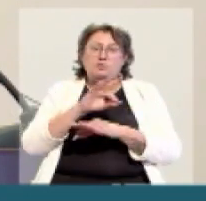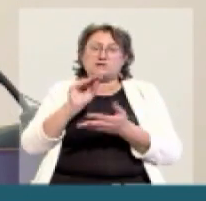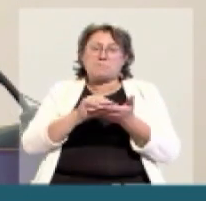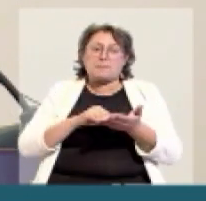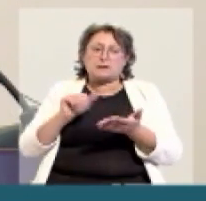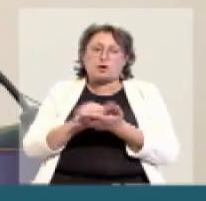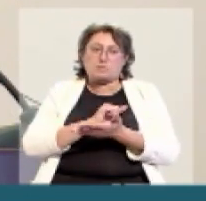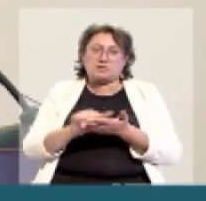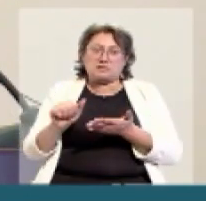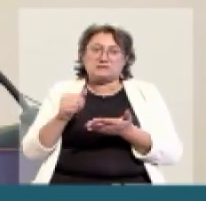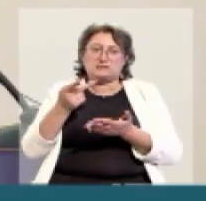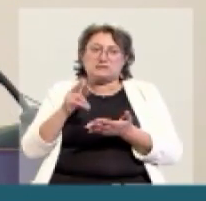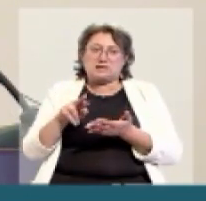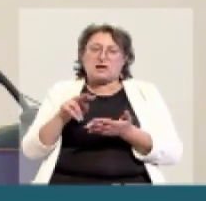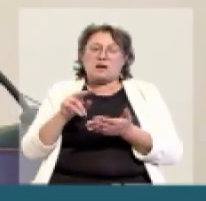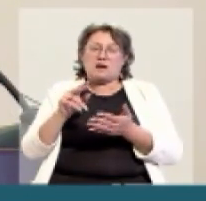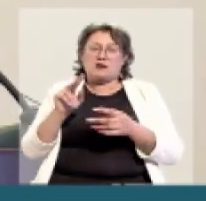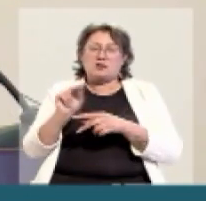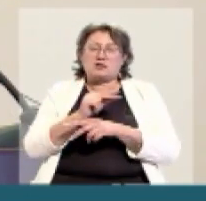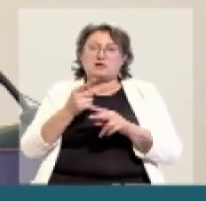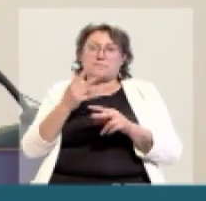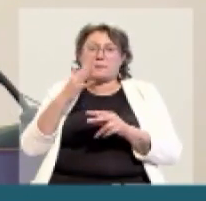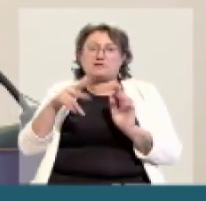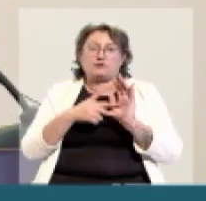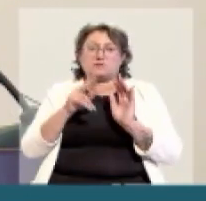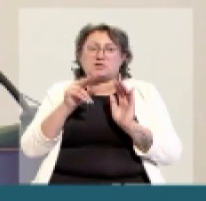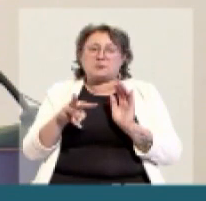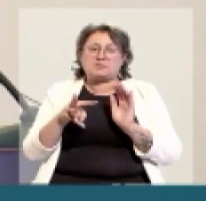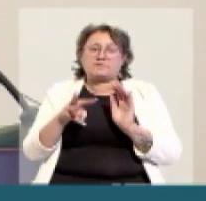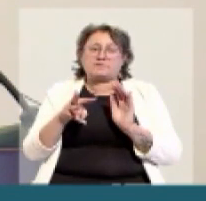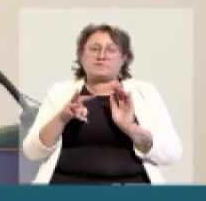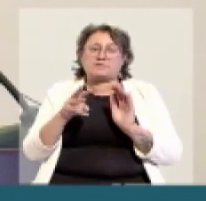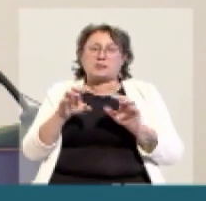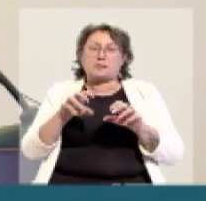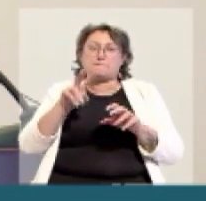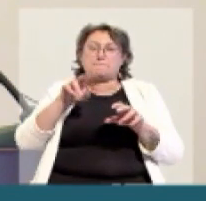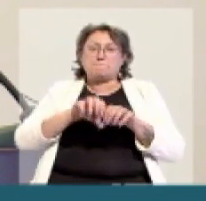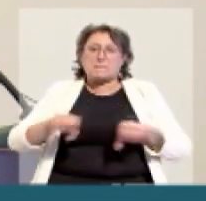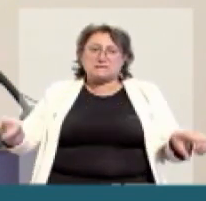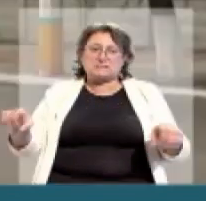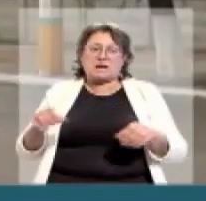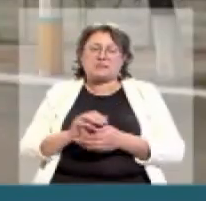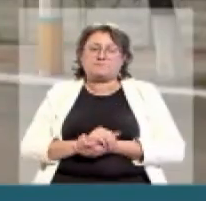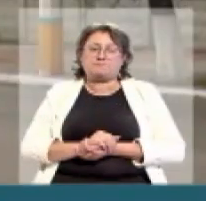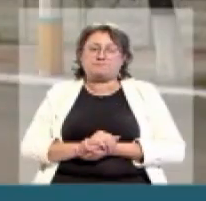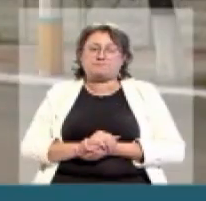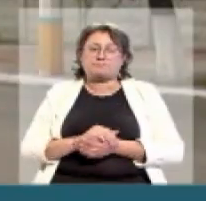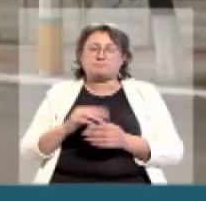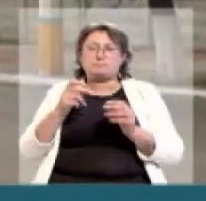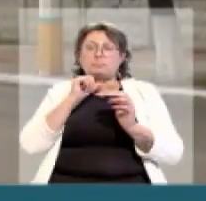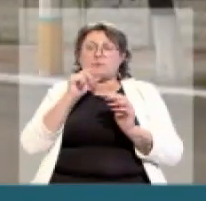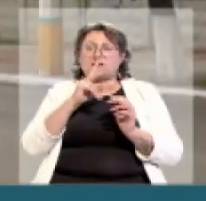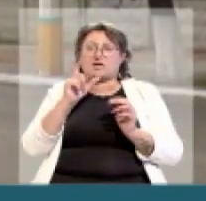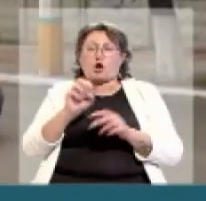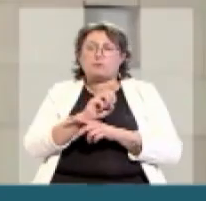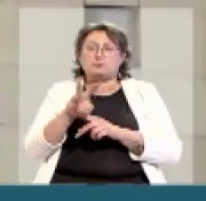проектно-сметной документации для реконструкции 5,8 километров магистральных и внутриквартальных сетей. Кустанайский